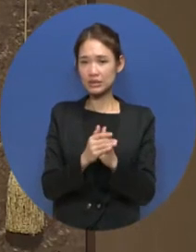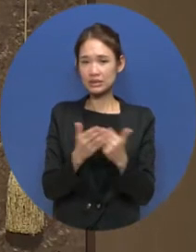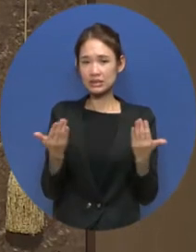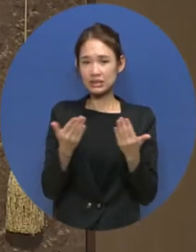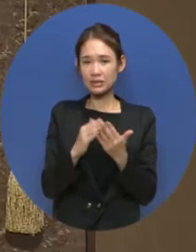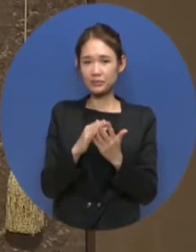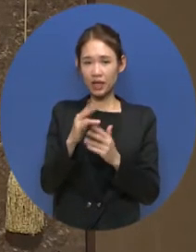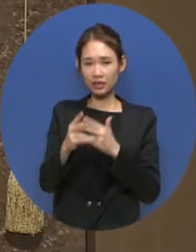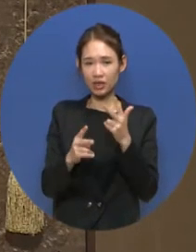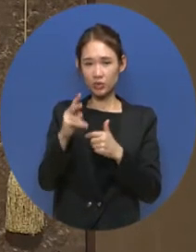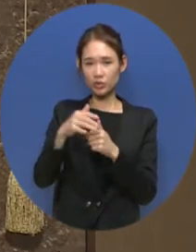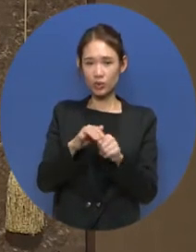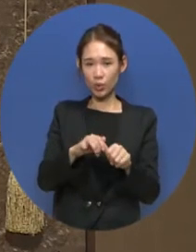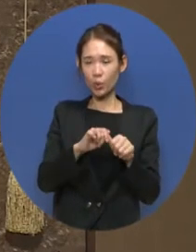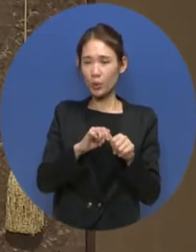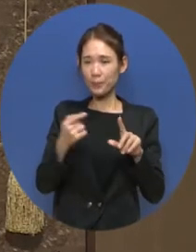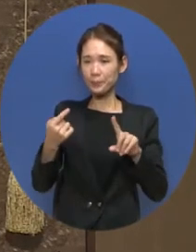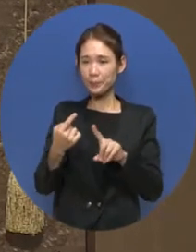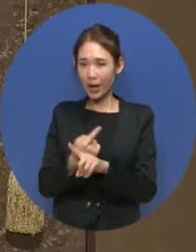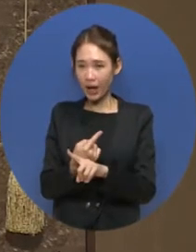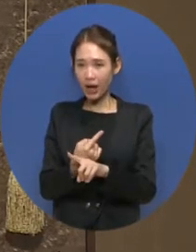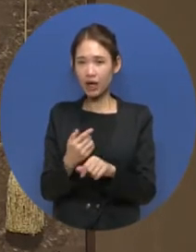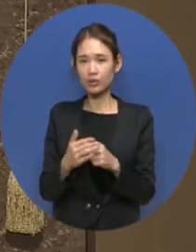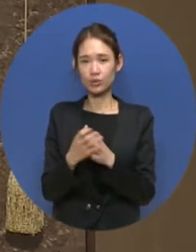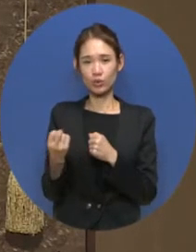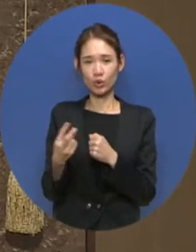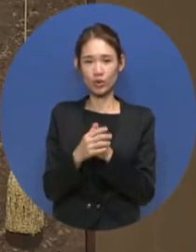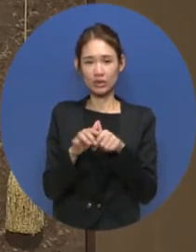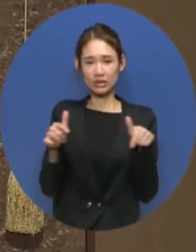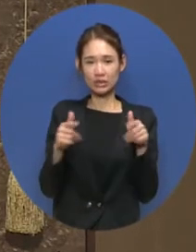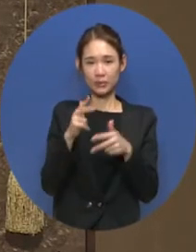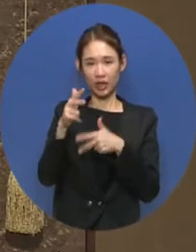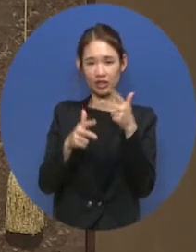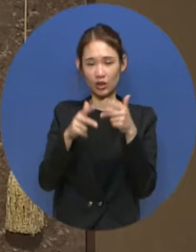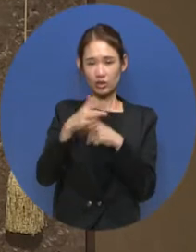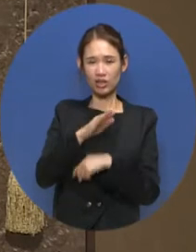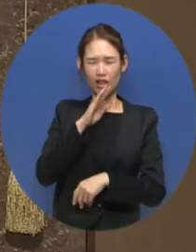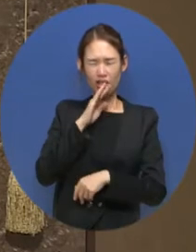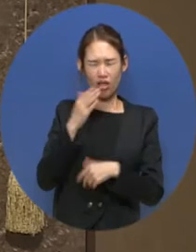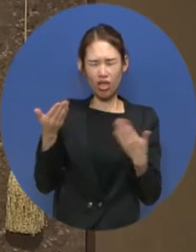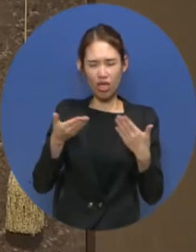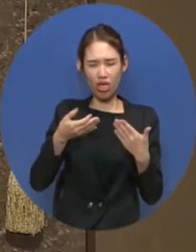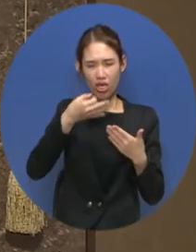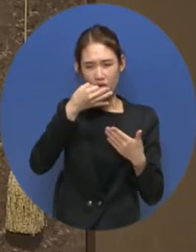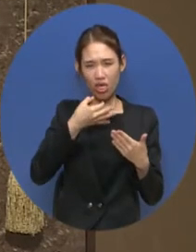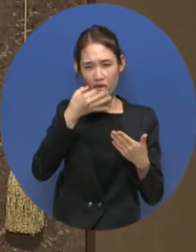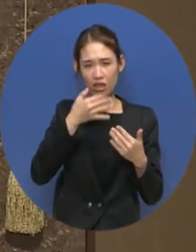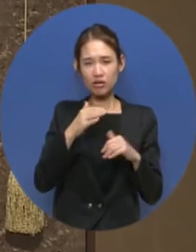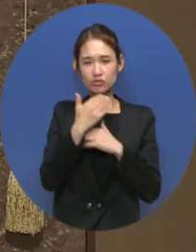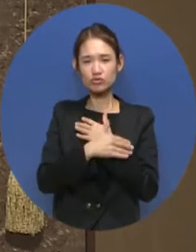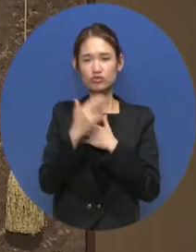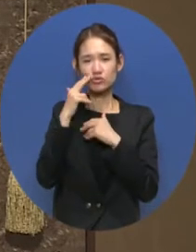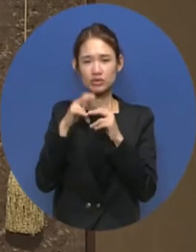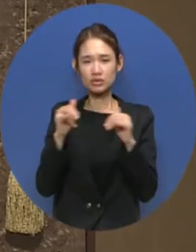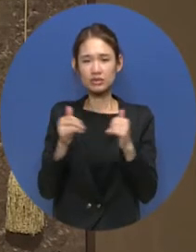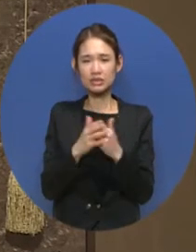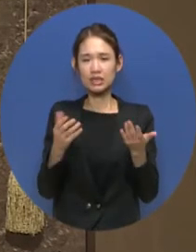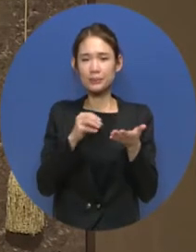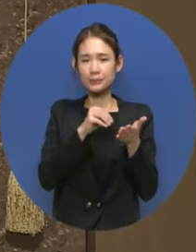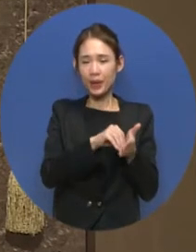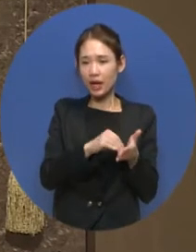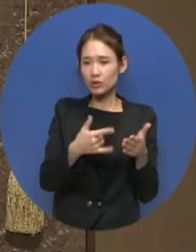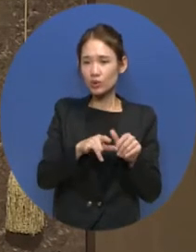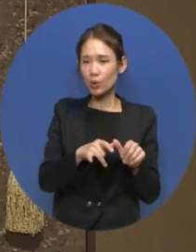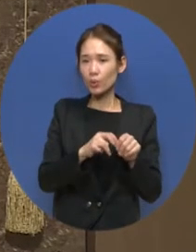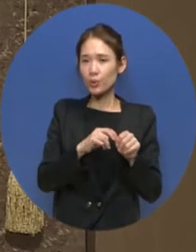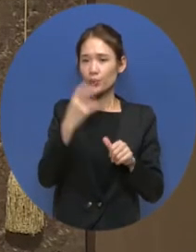사업장에 고용 전환을 하고 있고 또 일반 사업장에서 정말 일하기 힘든 중증 장애인 분들이 일을 할 수 있도록 보호